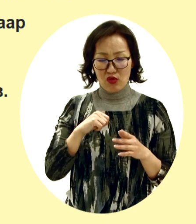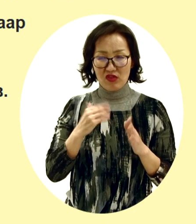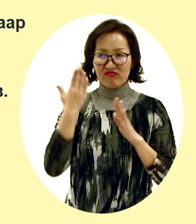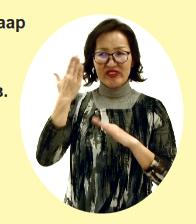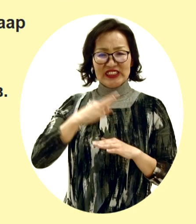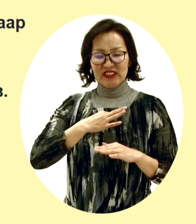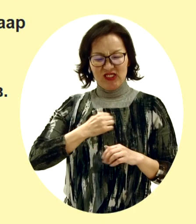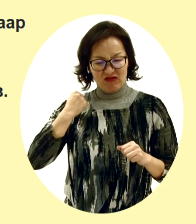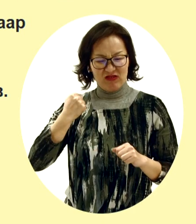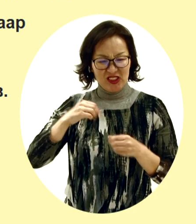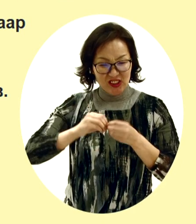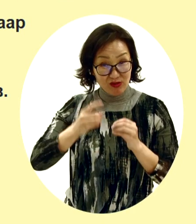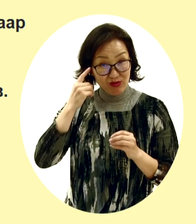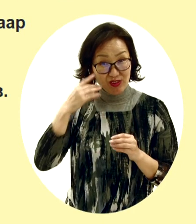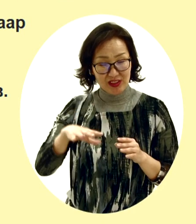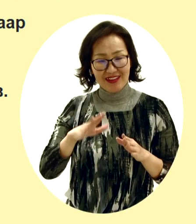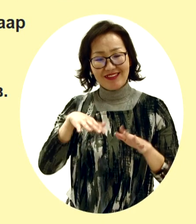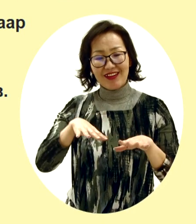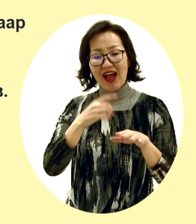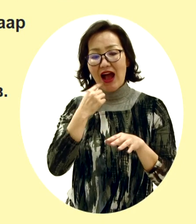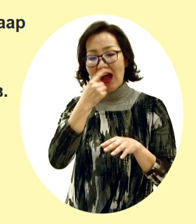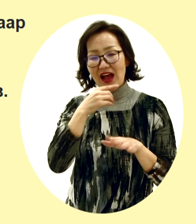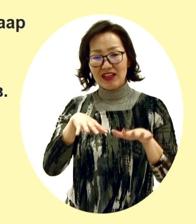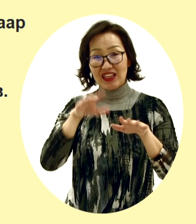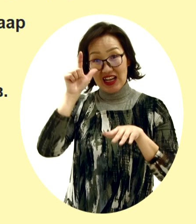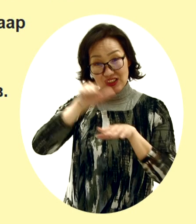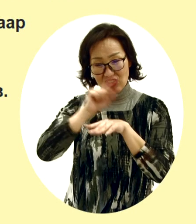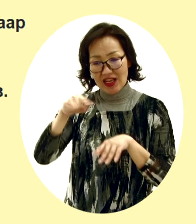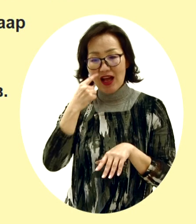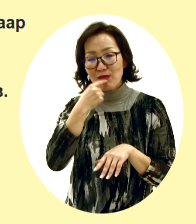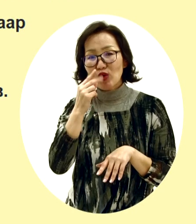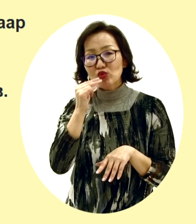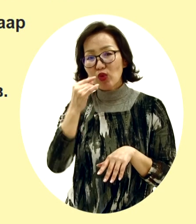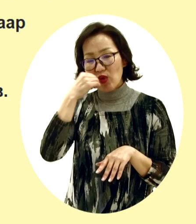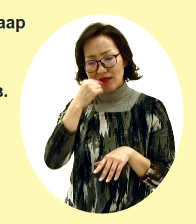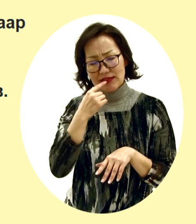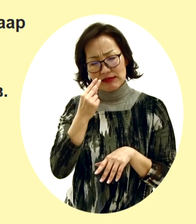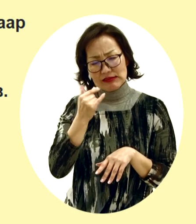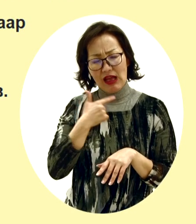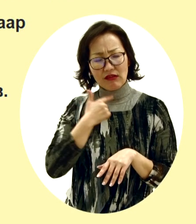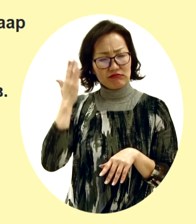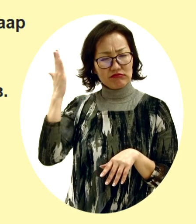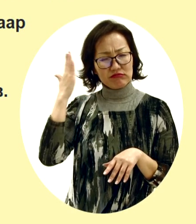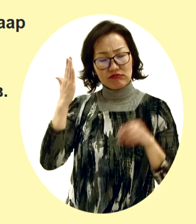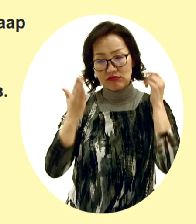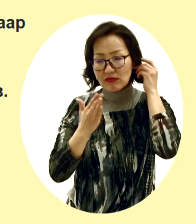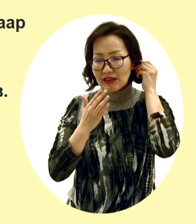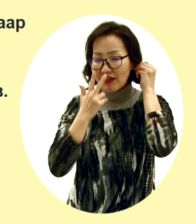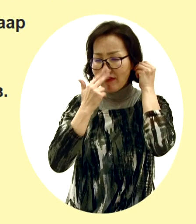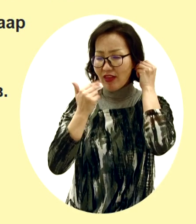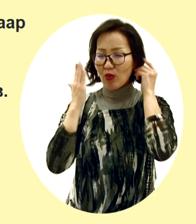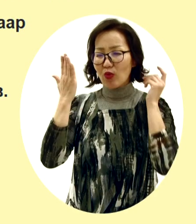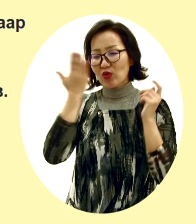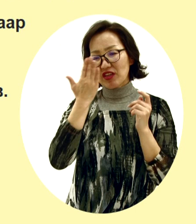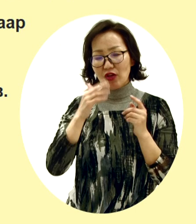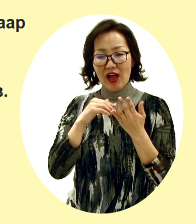шийдчээ. Далайн хөвөнөө очиж амандаа чулуу хийгээд чанга дуугаар яруу найраг уншиж эхэлсэн бөгөөд анхандаа